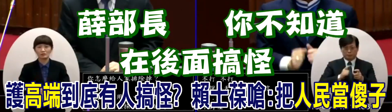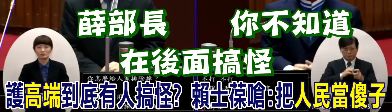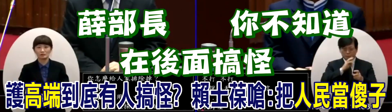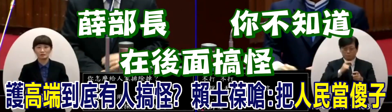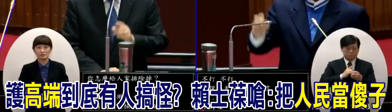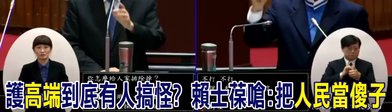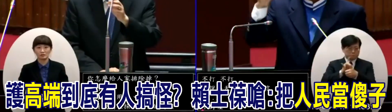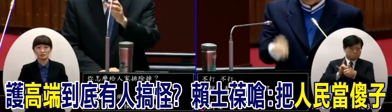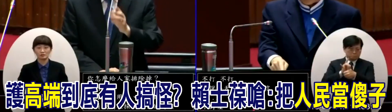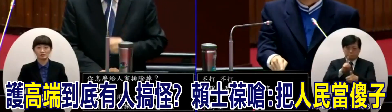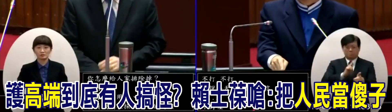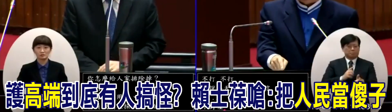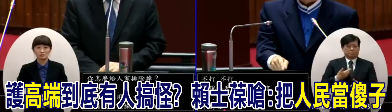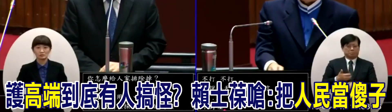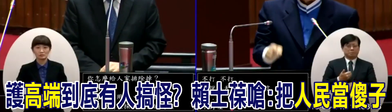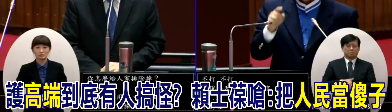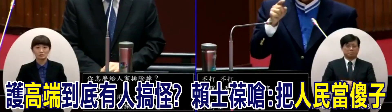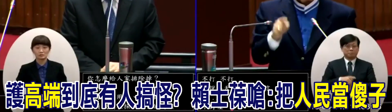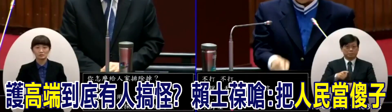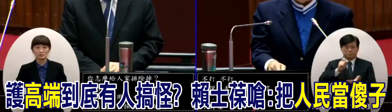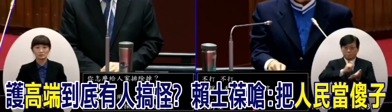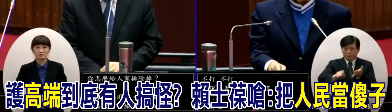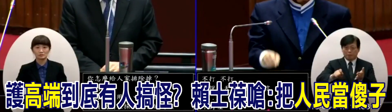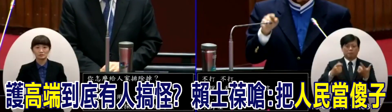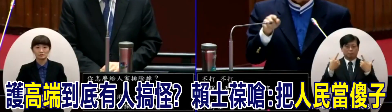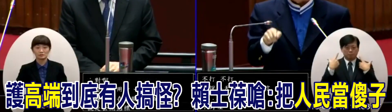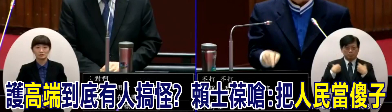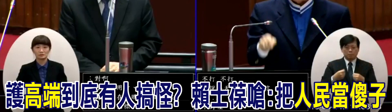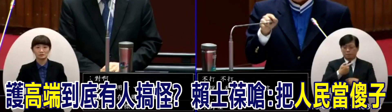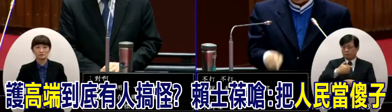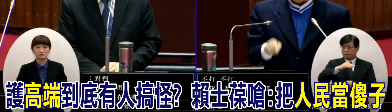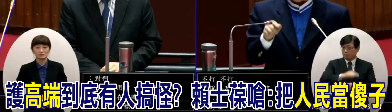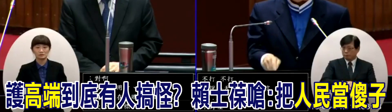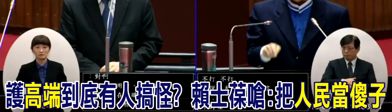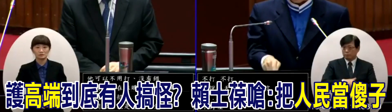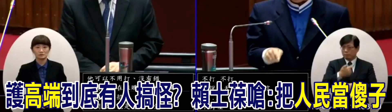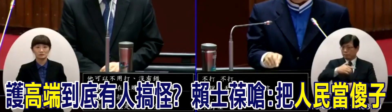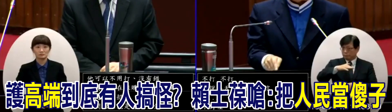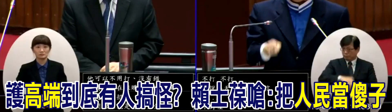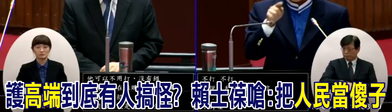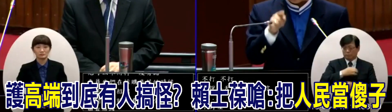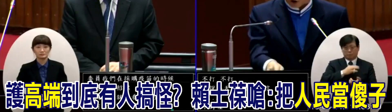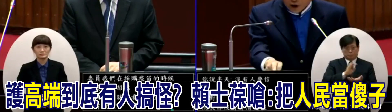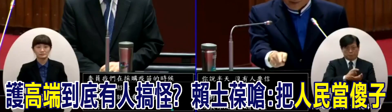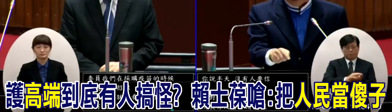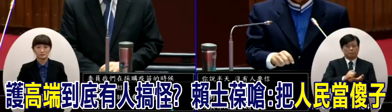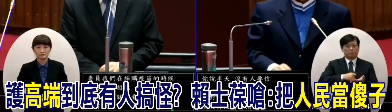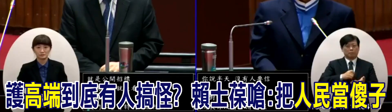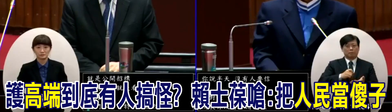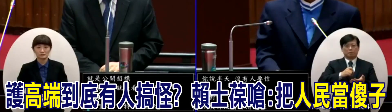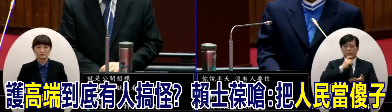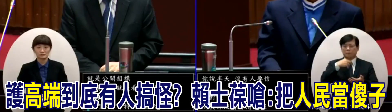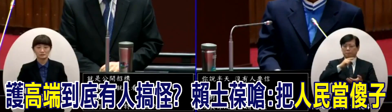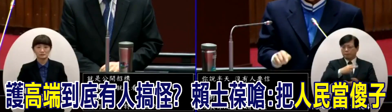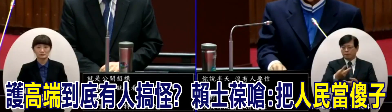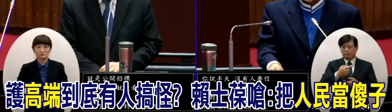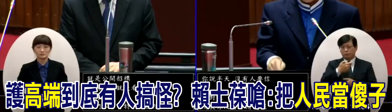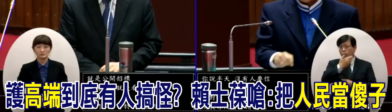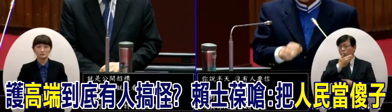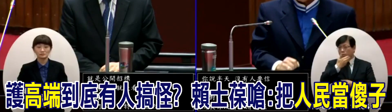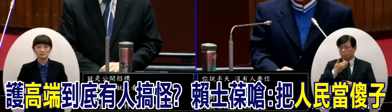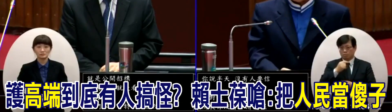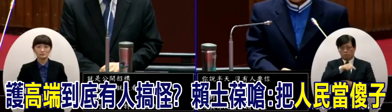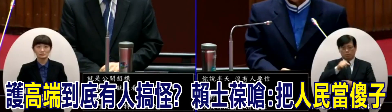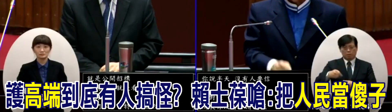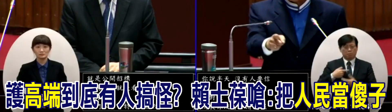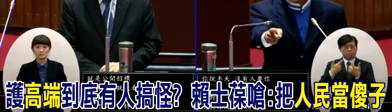怪，你不知道这个标。从原来的最低价标改成有利标，这个是